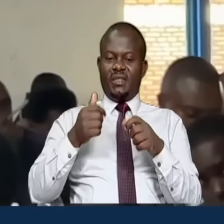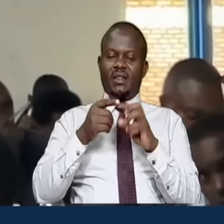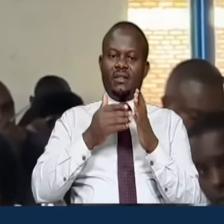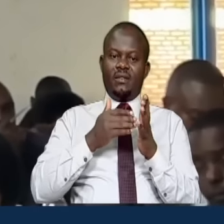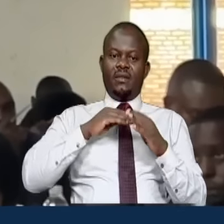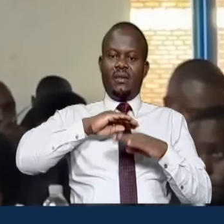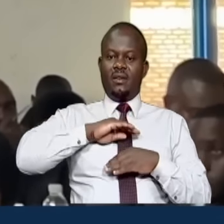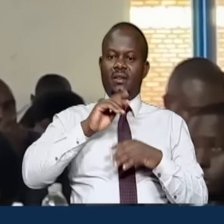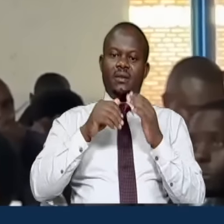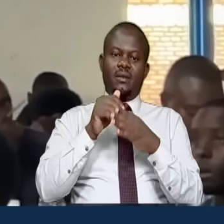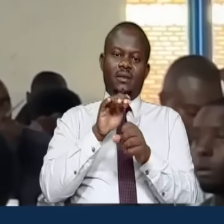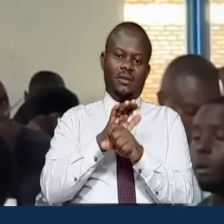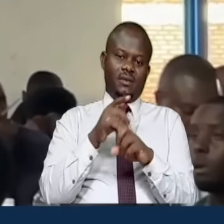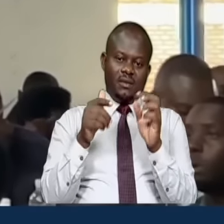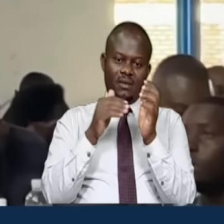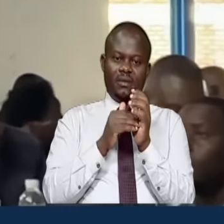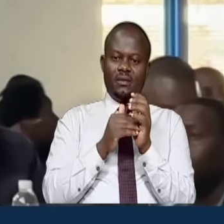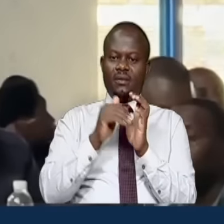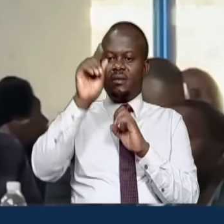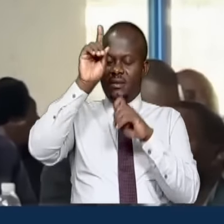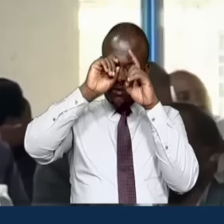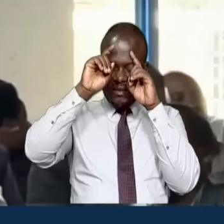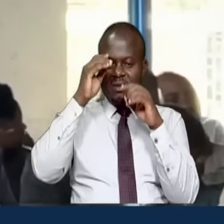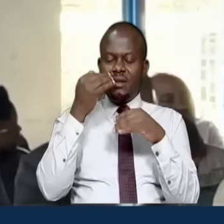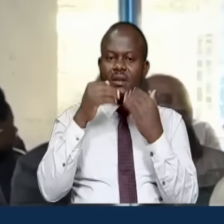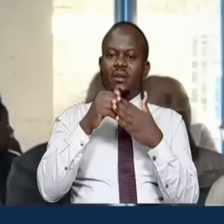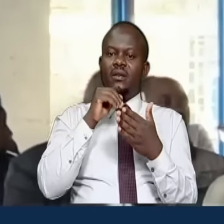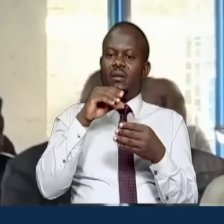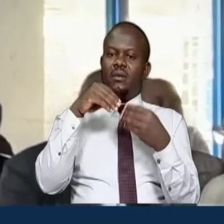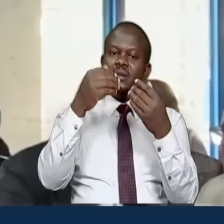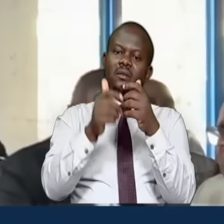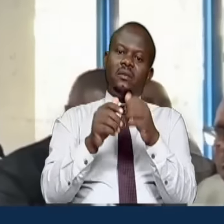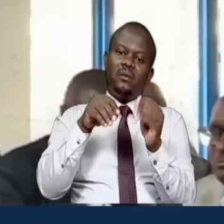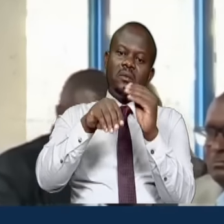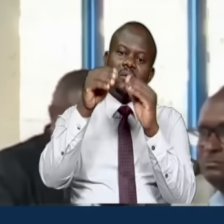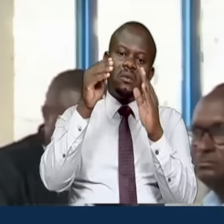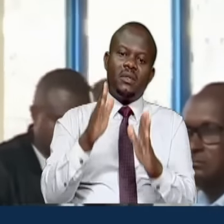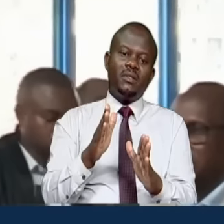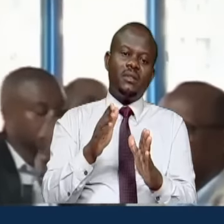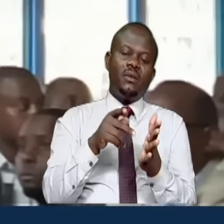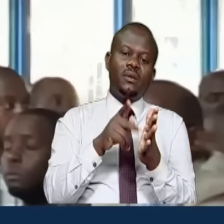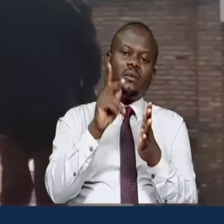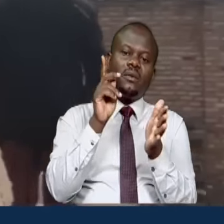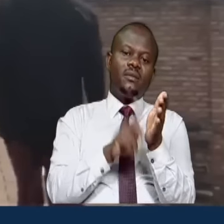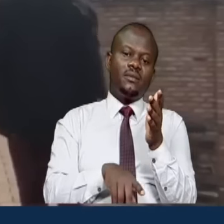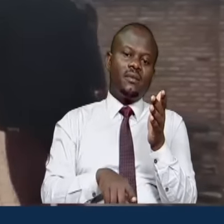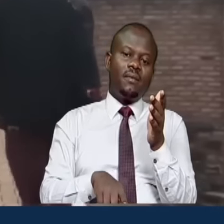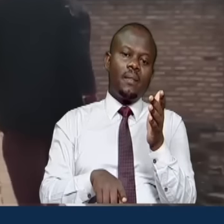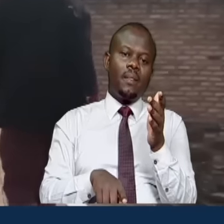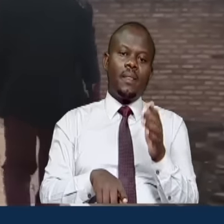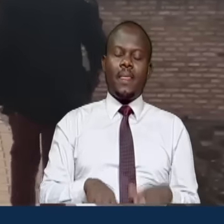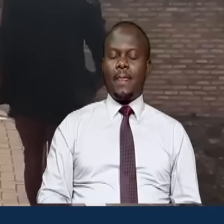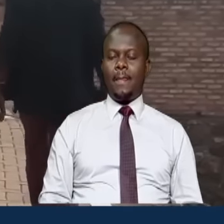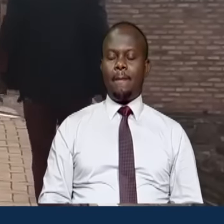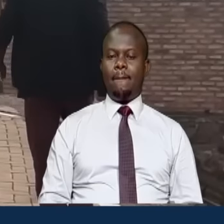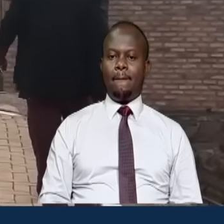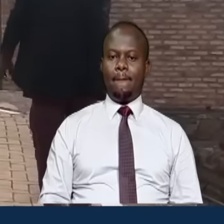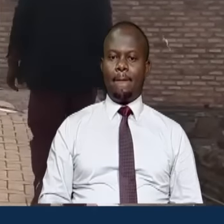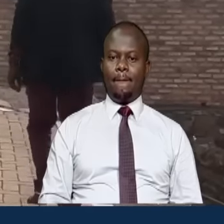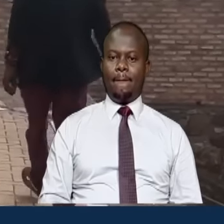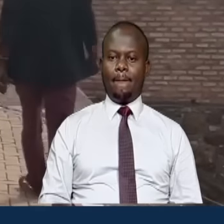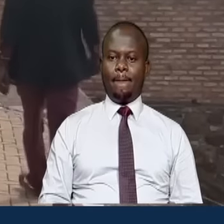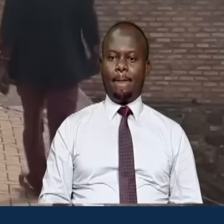benshi. Ariko ikibazo kiragira kiti iyo bataguha amata ngo uyagurishe wari kubigura iki? Teogene twibandire